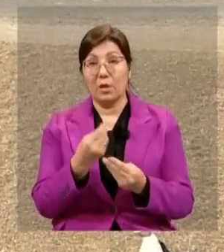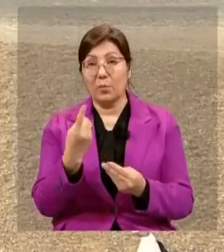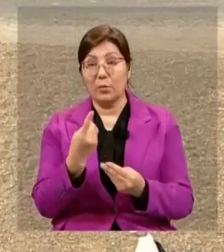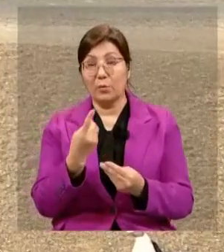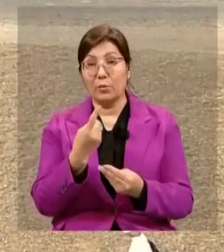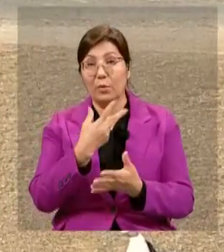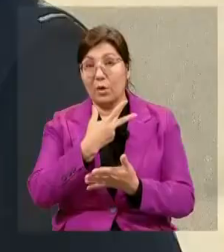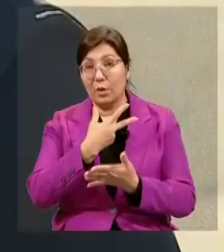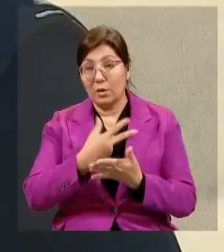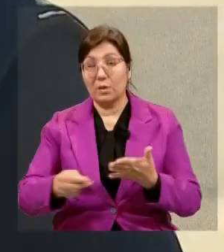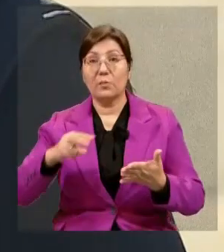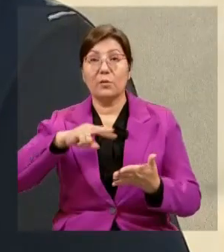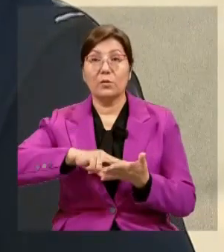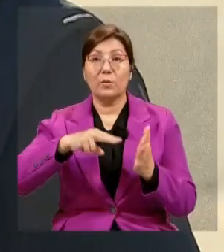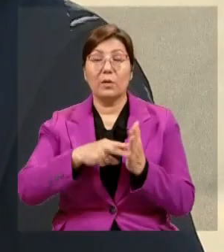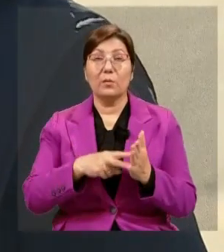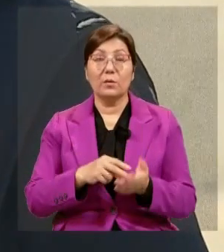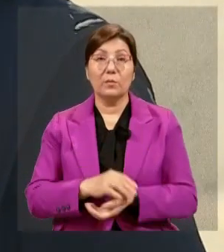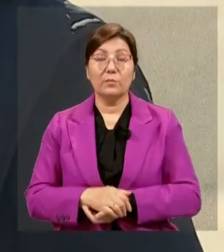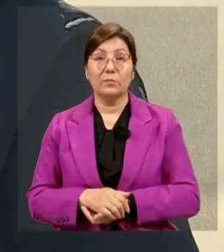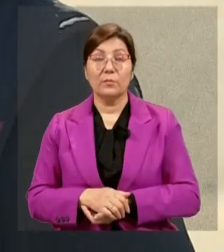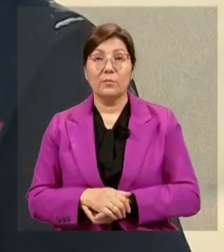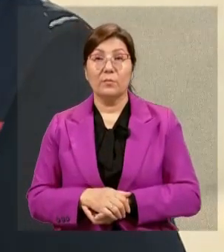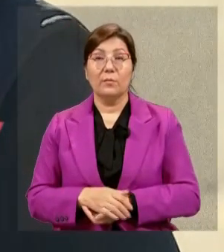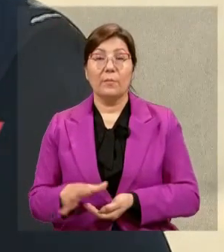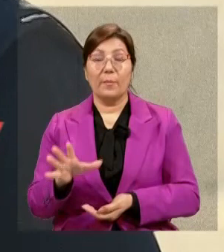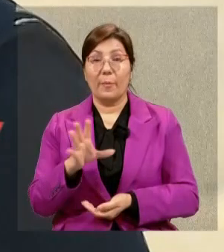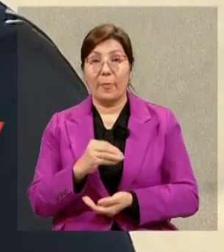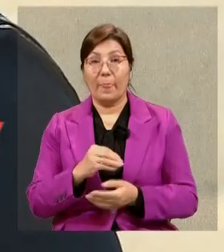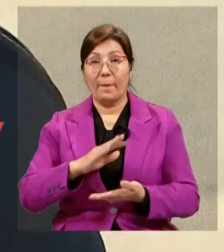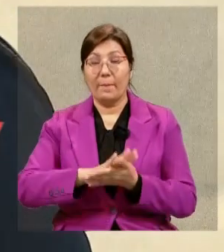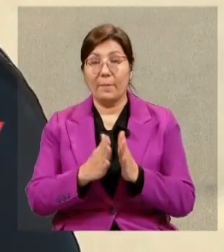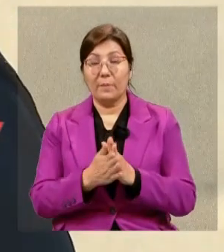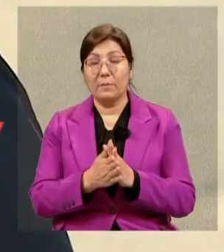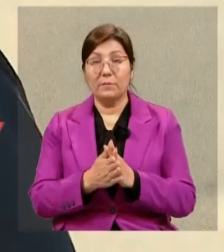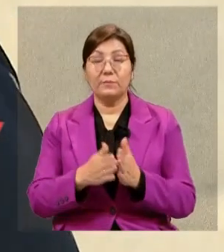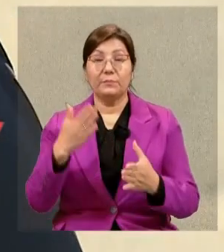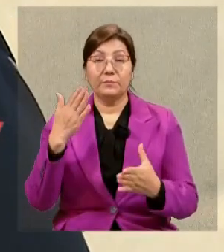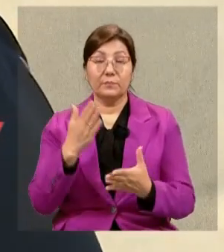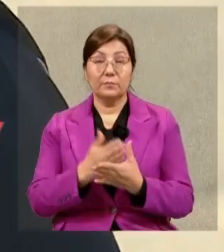алуды жоспарлап отыр. Жағдайымыз жақсы. Үкіметтің шамалы помощи бар.